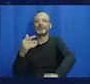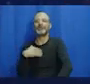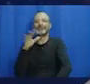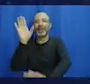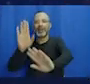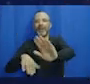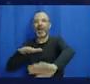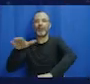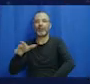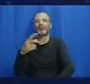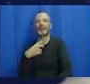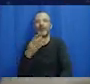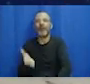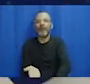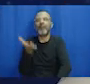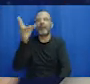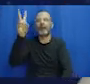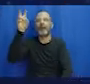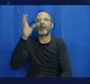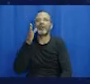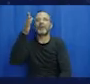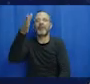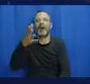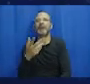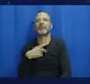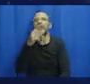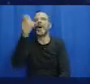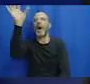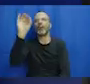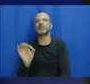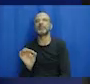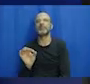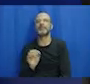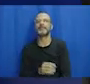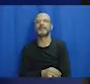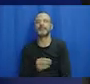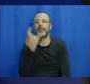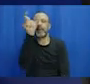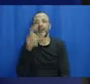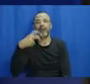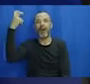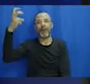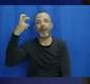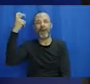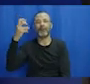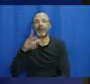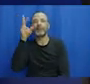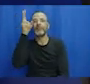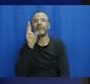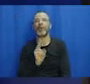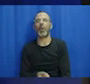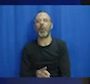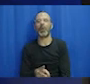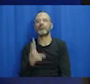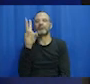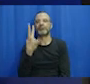الحكومة، ارتفع الجريمة وكأنه فقعت بصورة 100%. بأنه أي شخص عربي أو حزب عربي كان بإمكانه